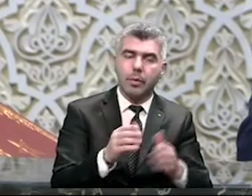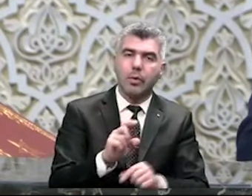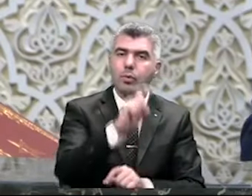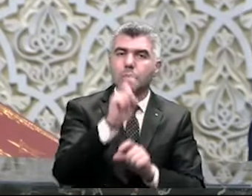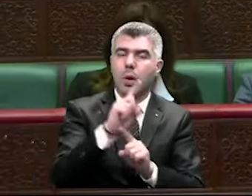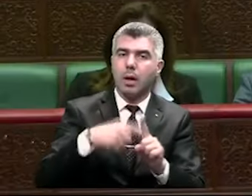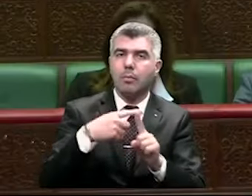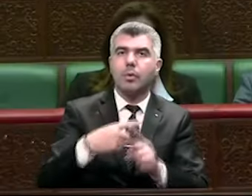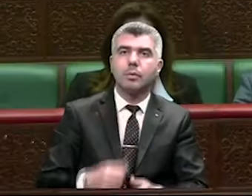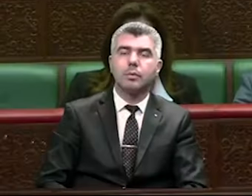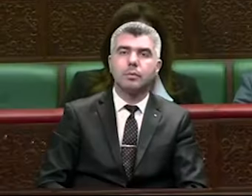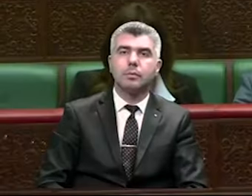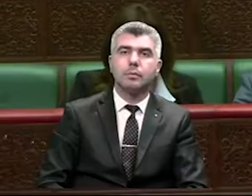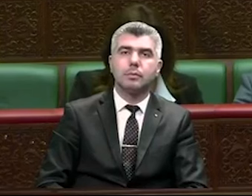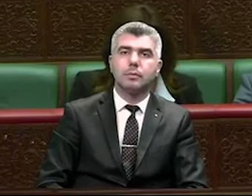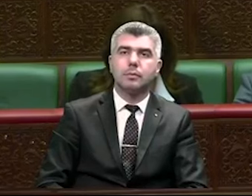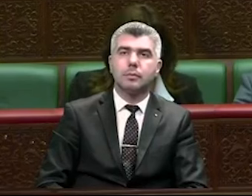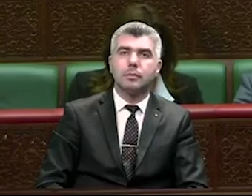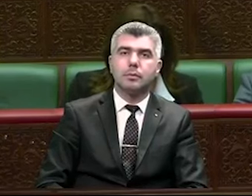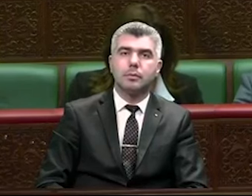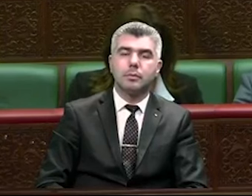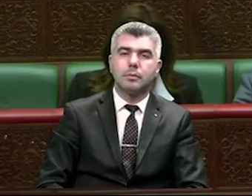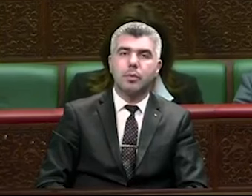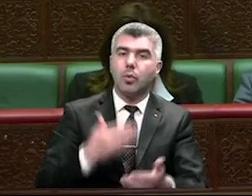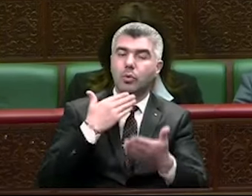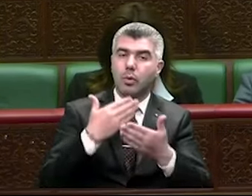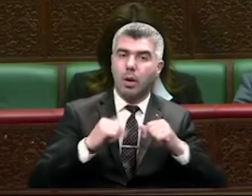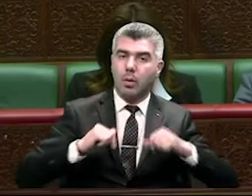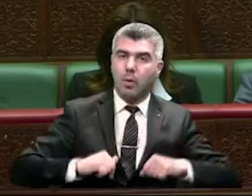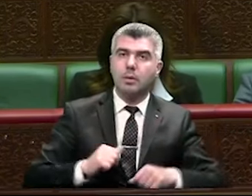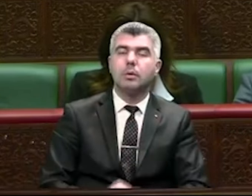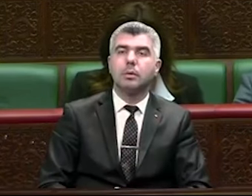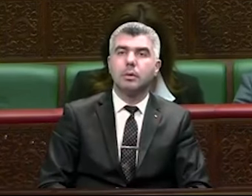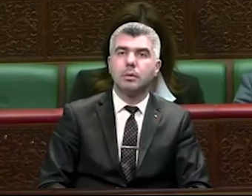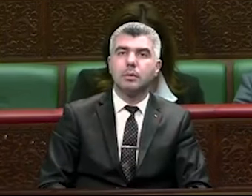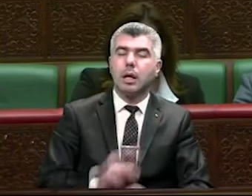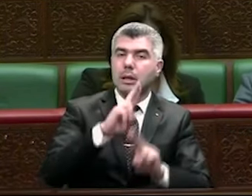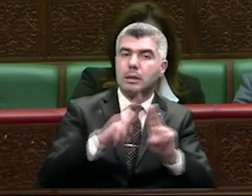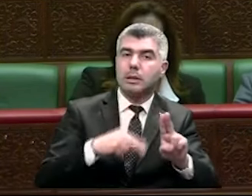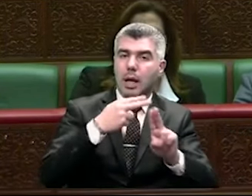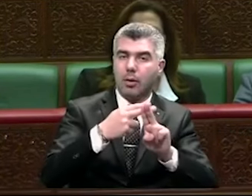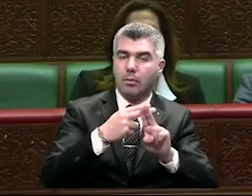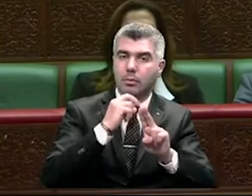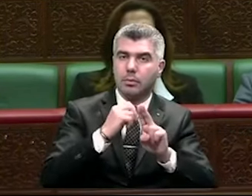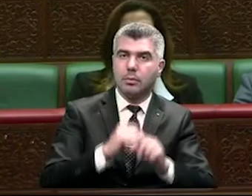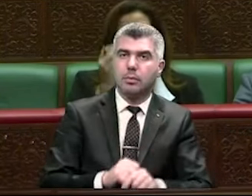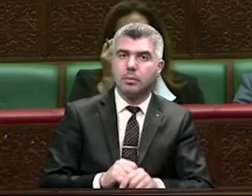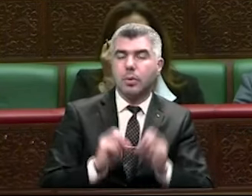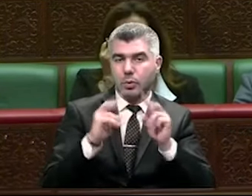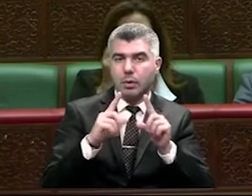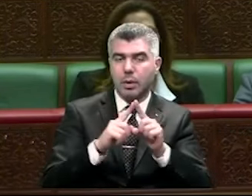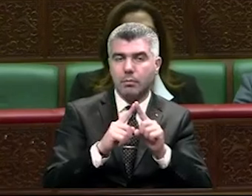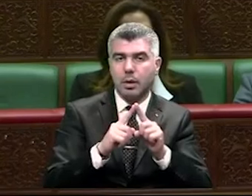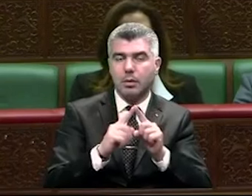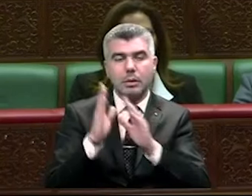تعقيب الفريق المحترم سي عزيز تفضلوا نشكركم السيد الوزير المحترم على جوابكم حقا يعتبر السكن